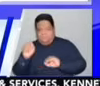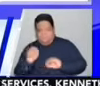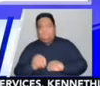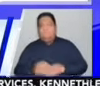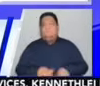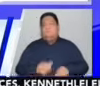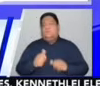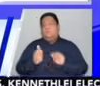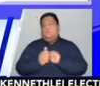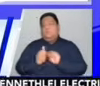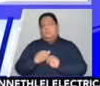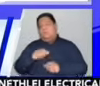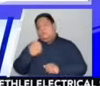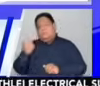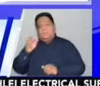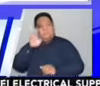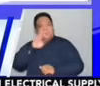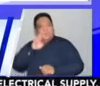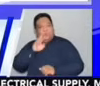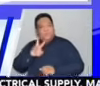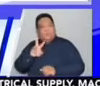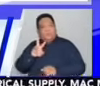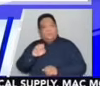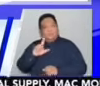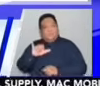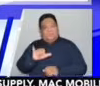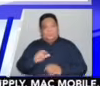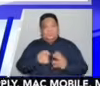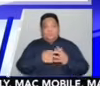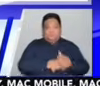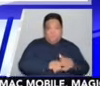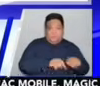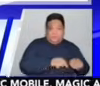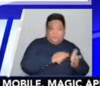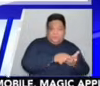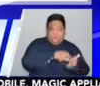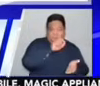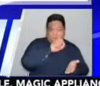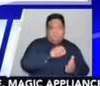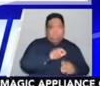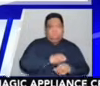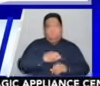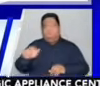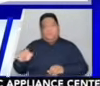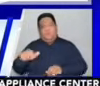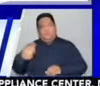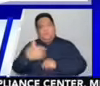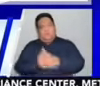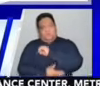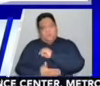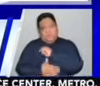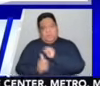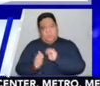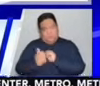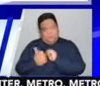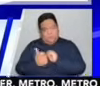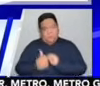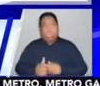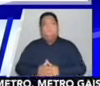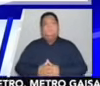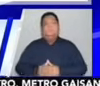kanilang farm sa bamban tarlak patungo sa ibang bansa noong unang linggo raw ng Hulyo dito lang po kasi galing